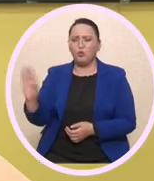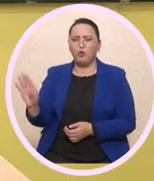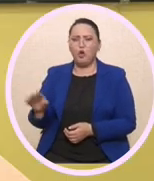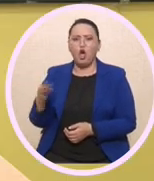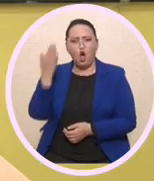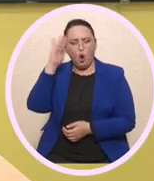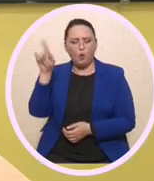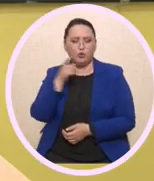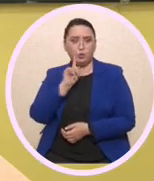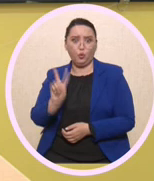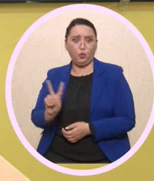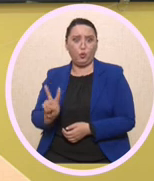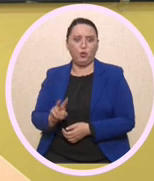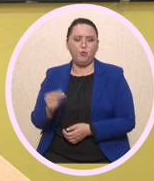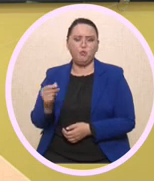болвол хүнд